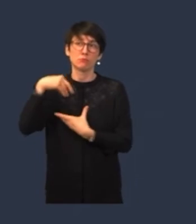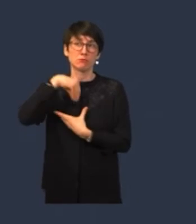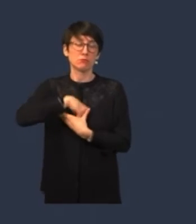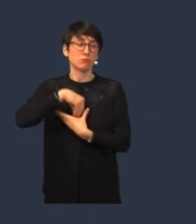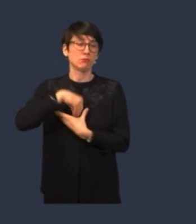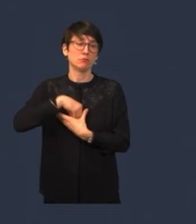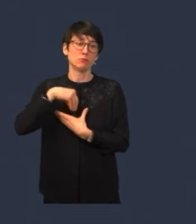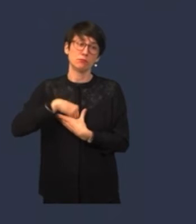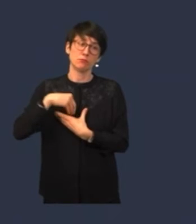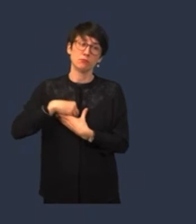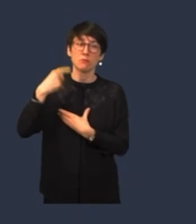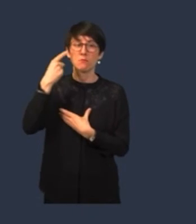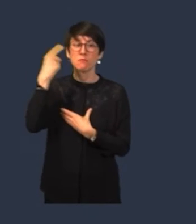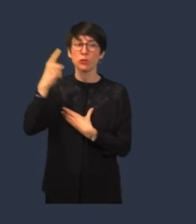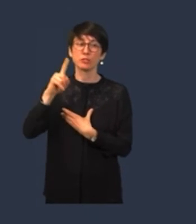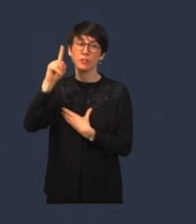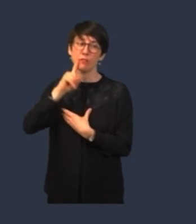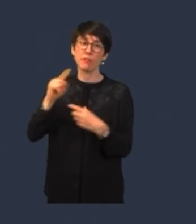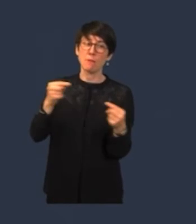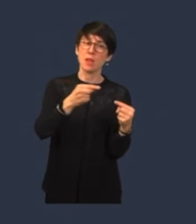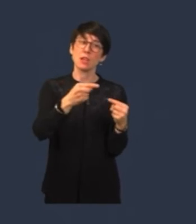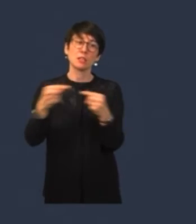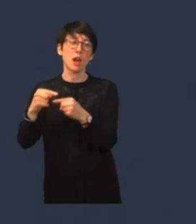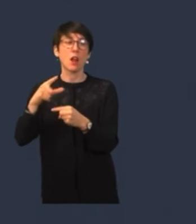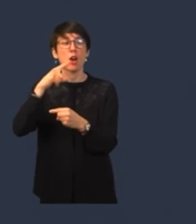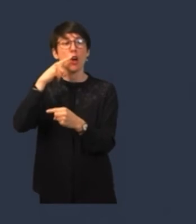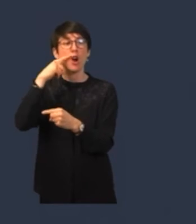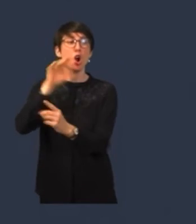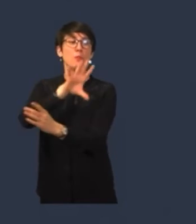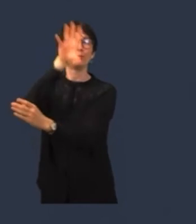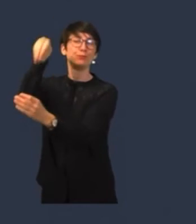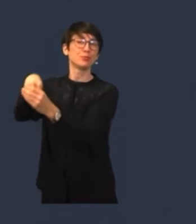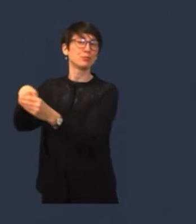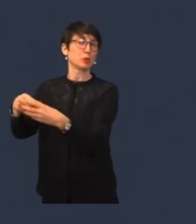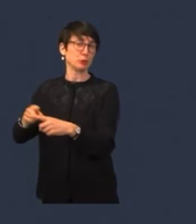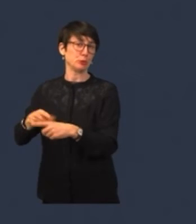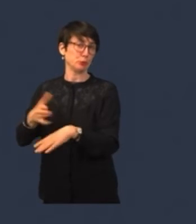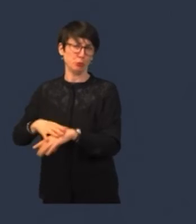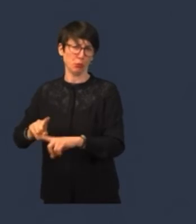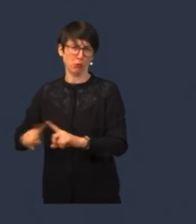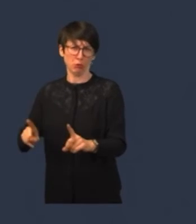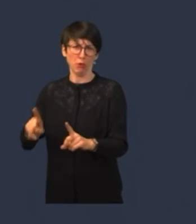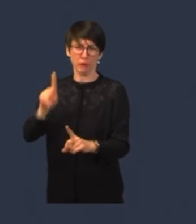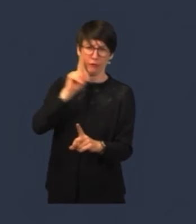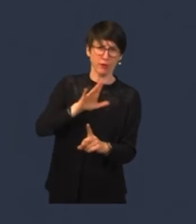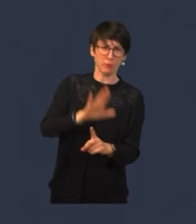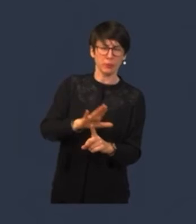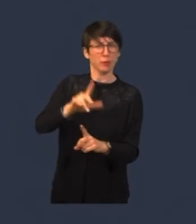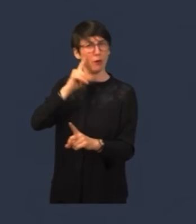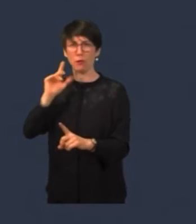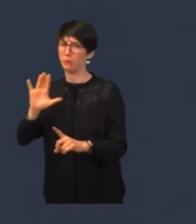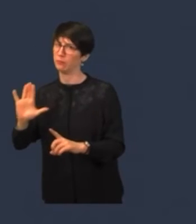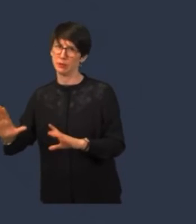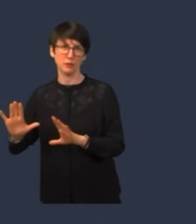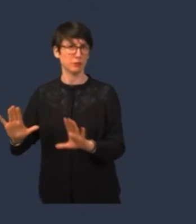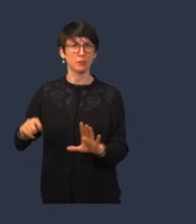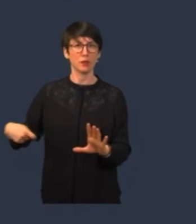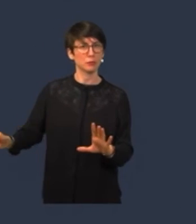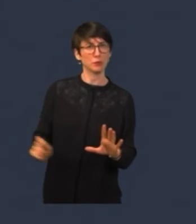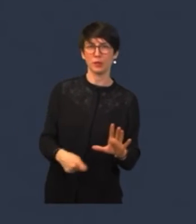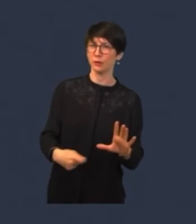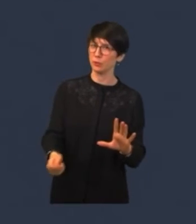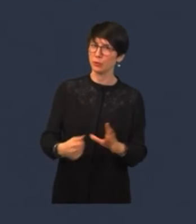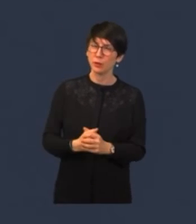richesse sans fond. Les femmes qui veulent être l'égale de l'homme manquent vraiment d'ambition. Mais revenons à l'éducation. Où sont passées